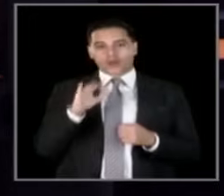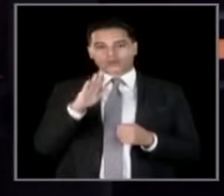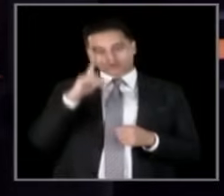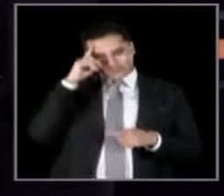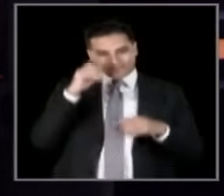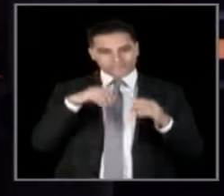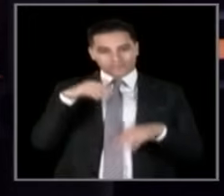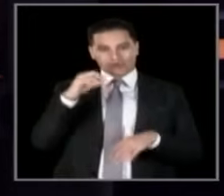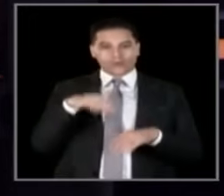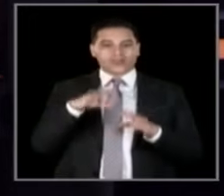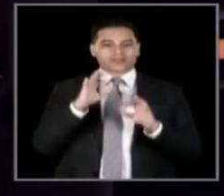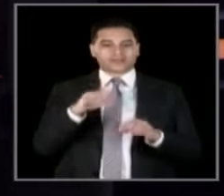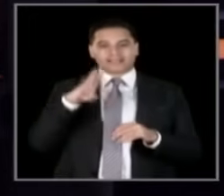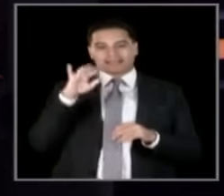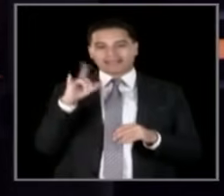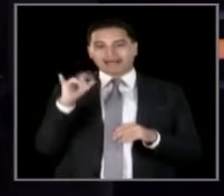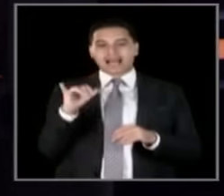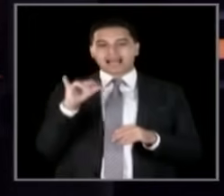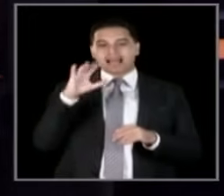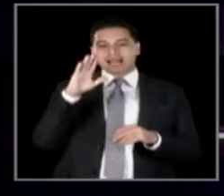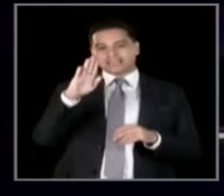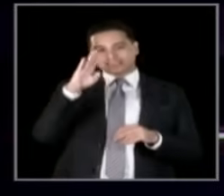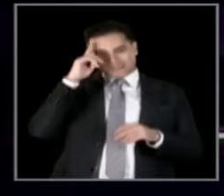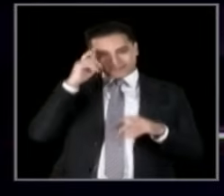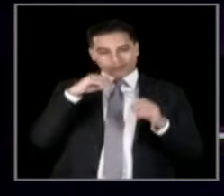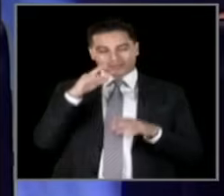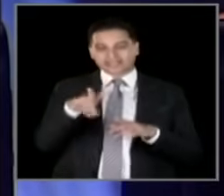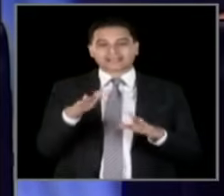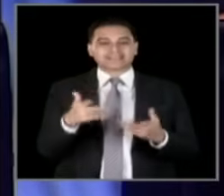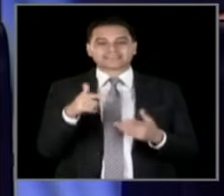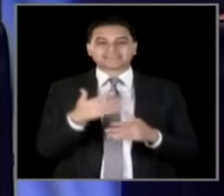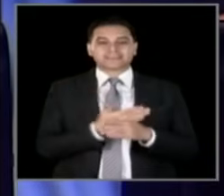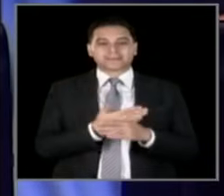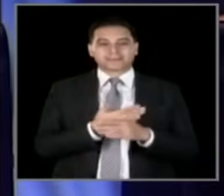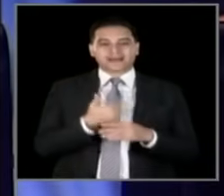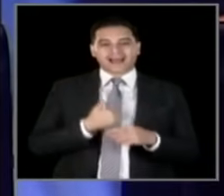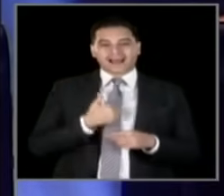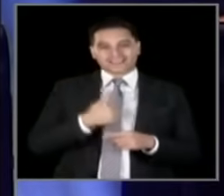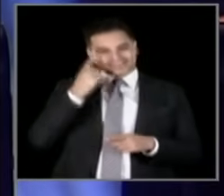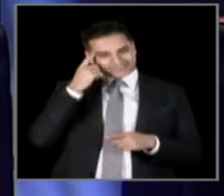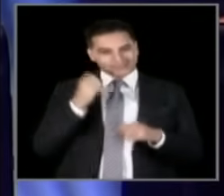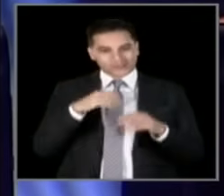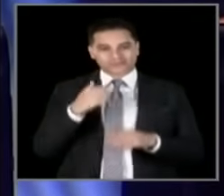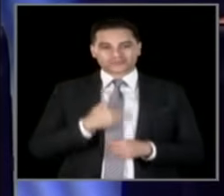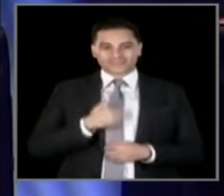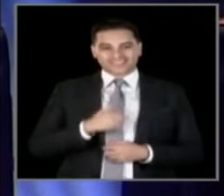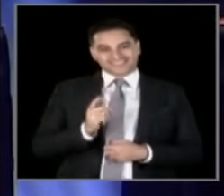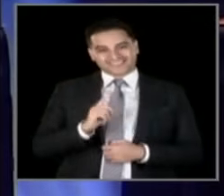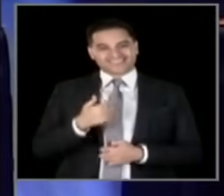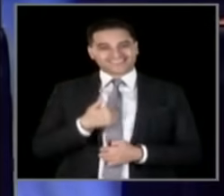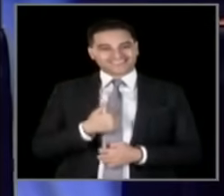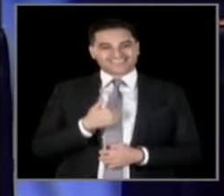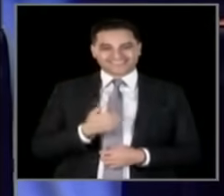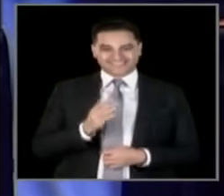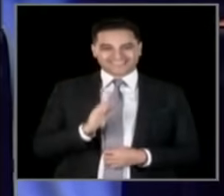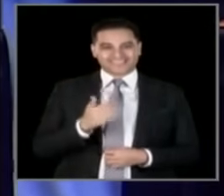العاده. قلت له حسدناه باين علينا ولا ايه؟ ليه يا كرولوس؟ بس مش عايز احس بس ان انا يعني قصرت